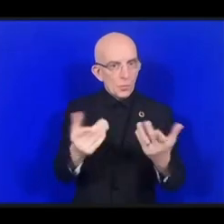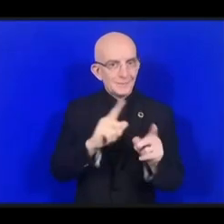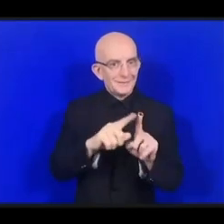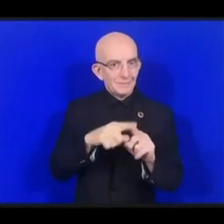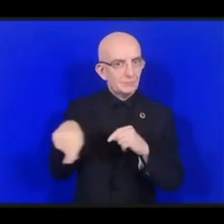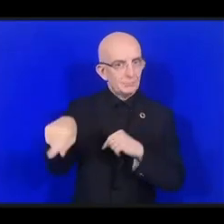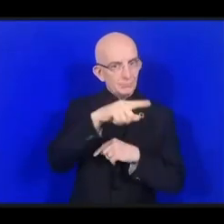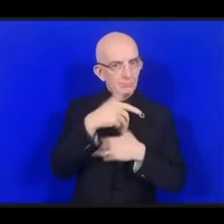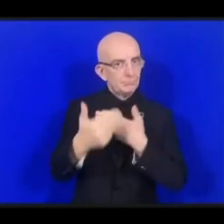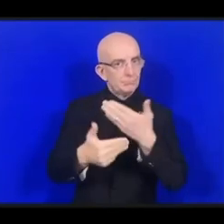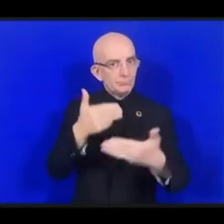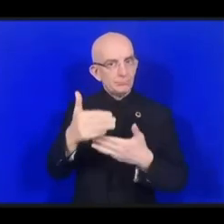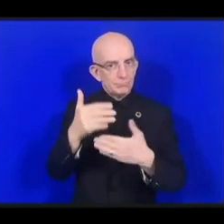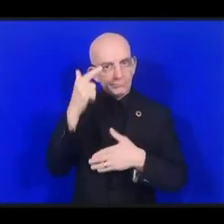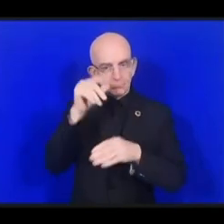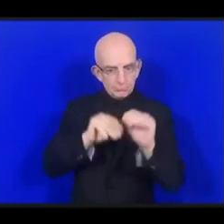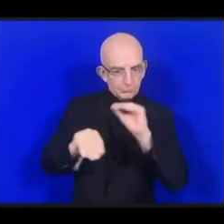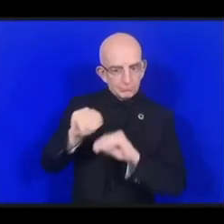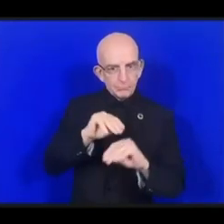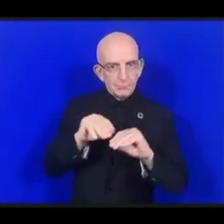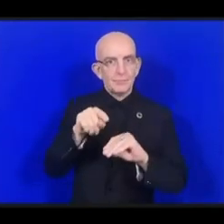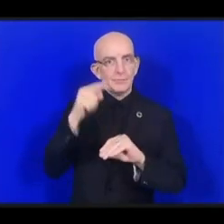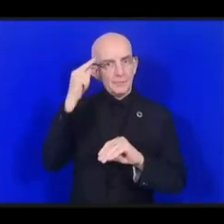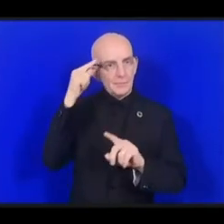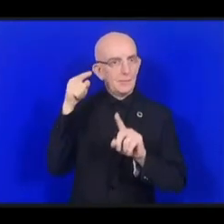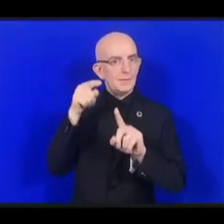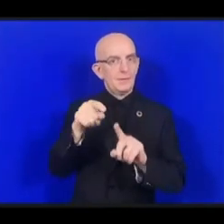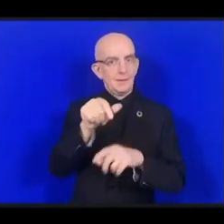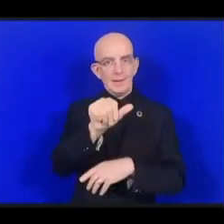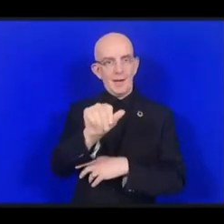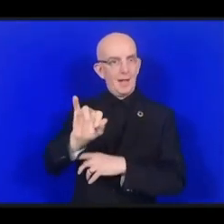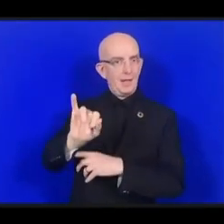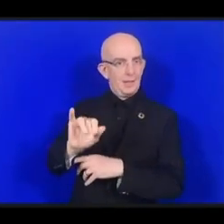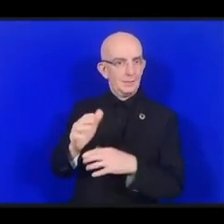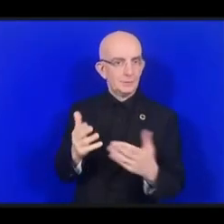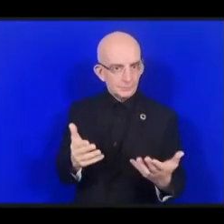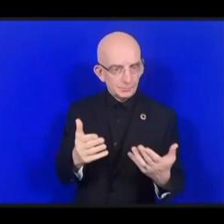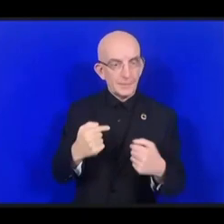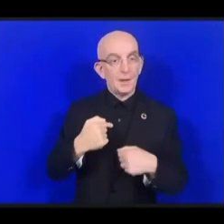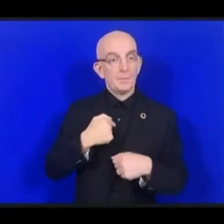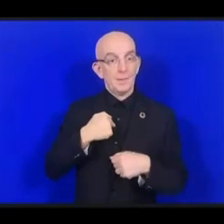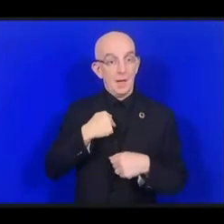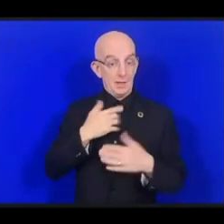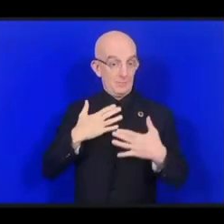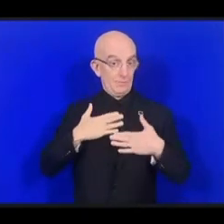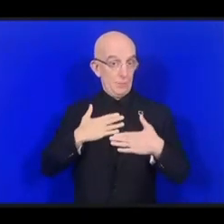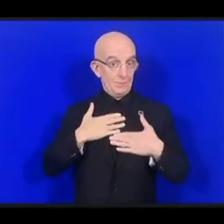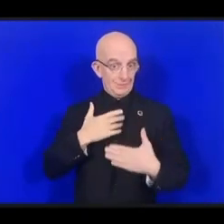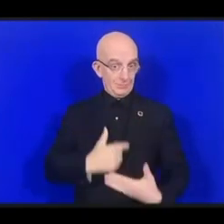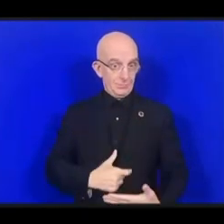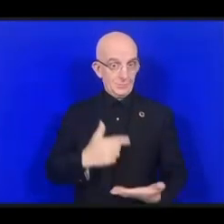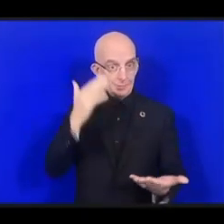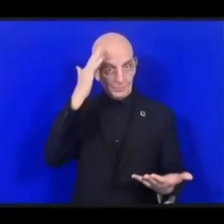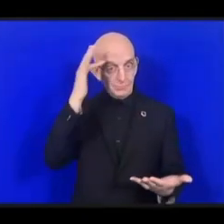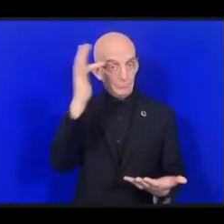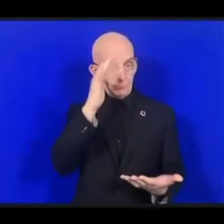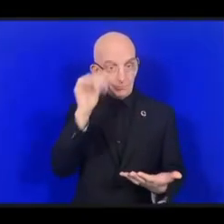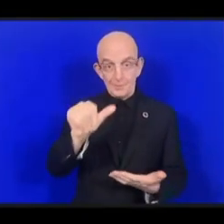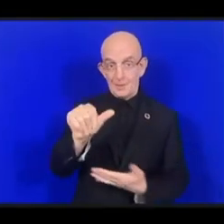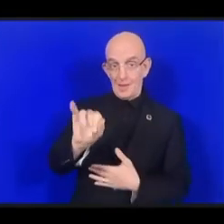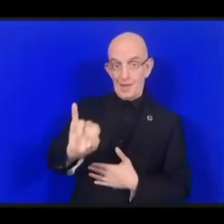だと思いますAIというのはこれは存亡の危機ということでありませんですけれど